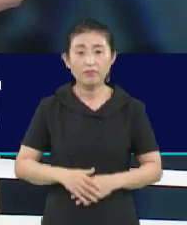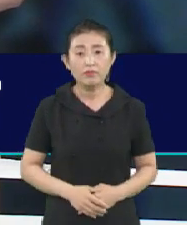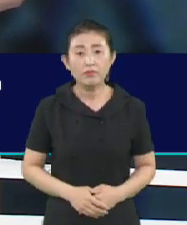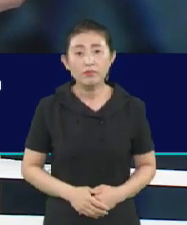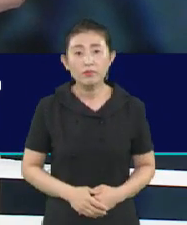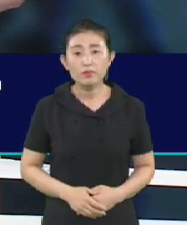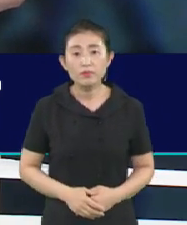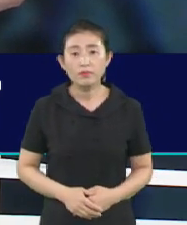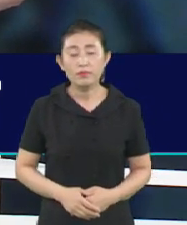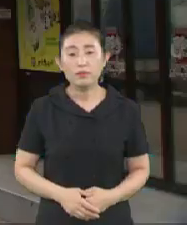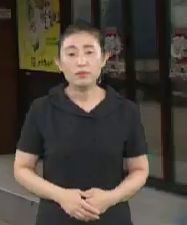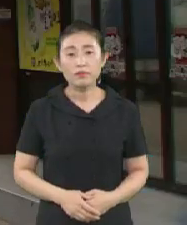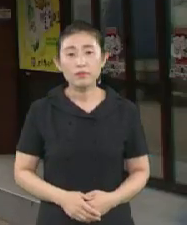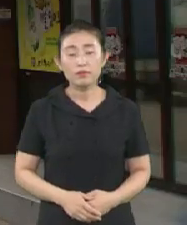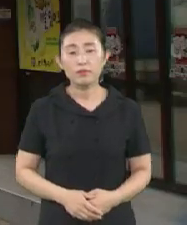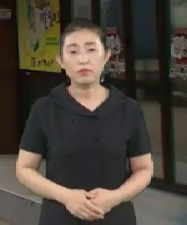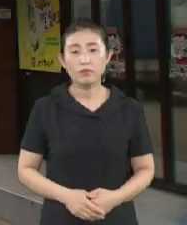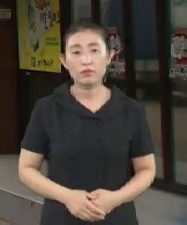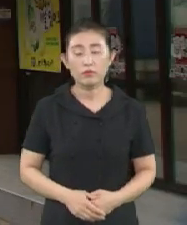기자입니다.